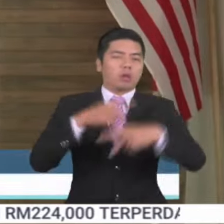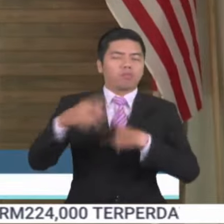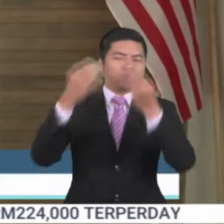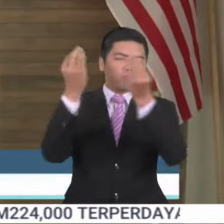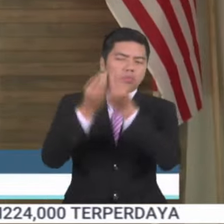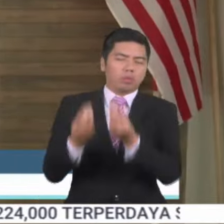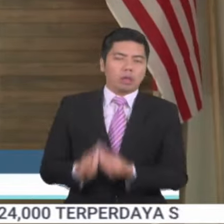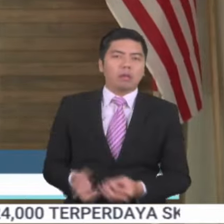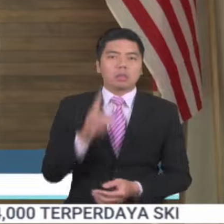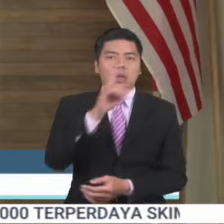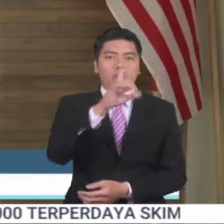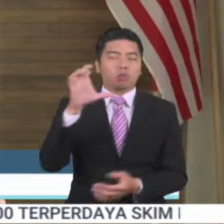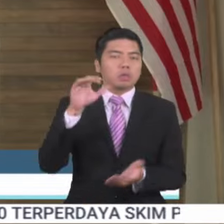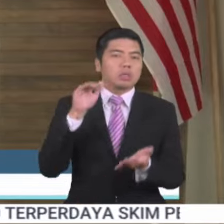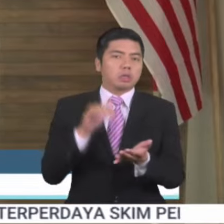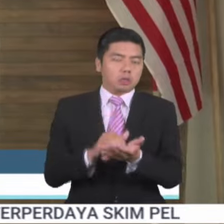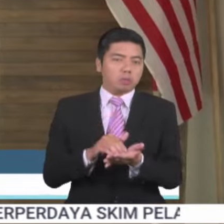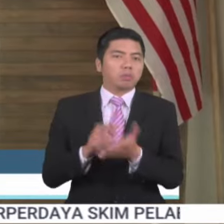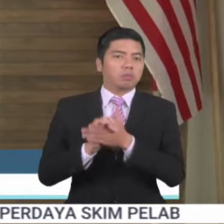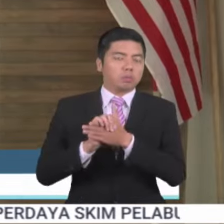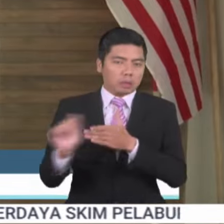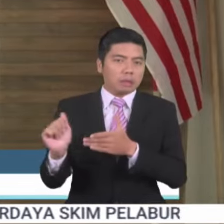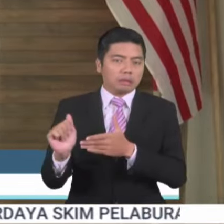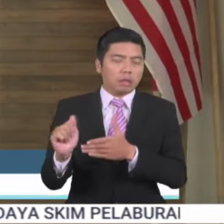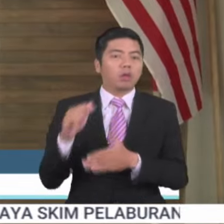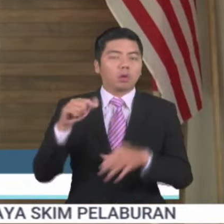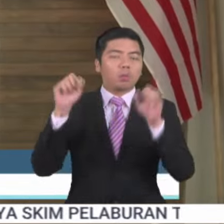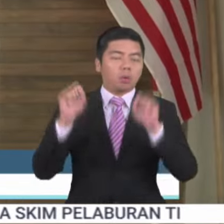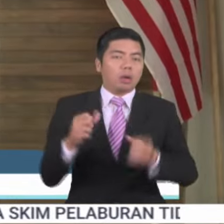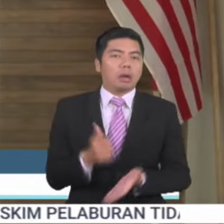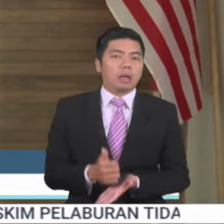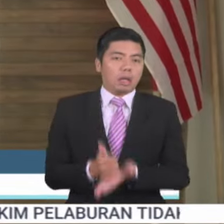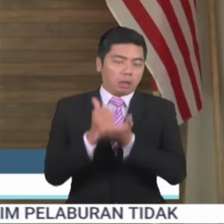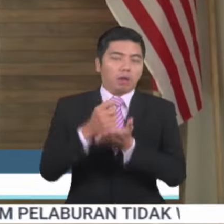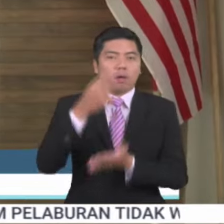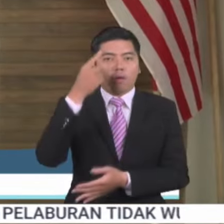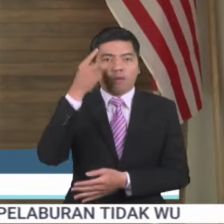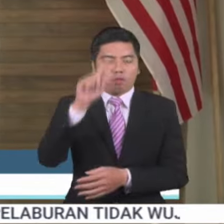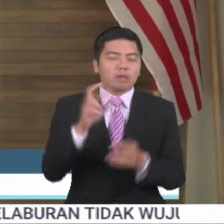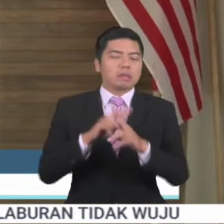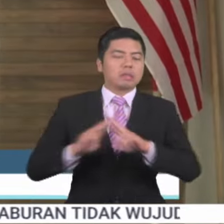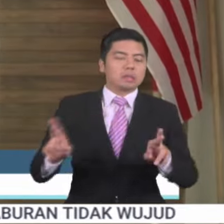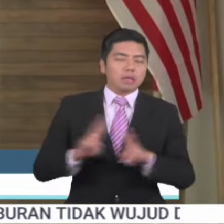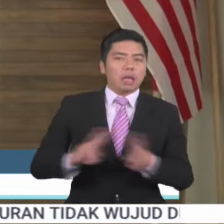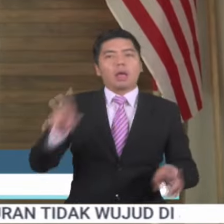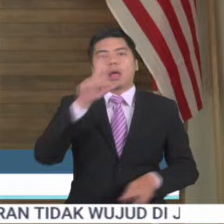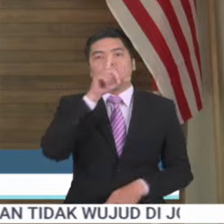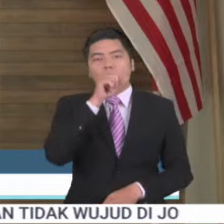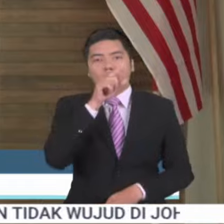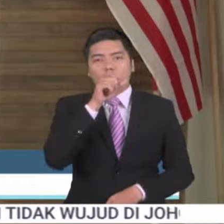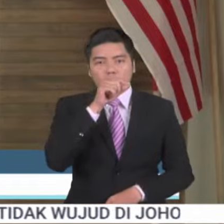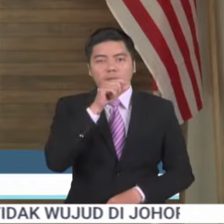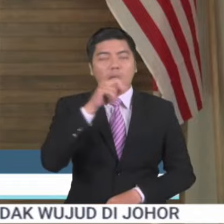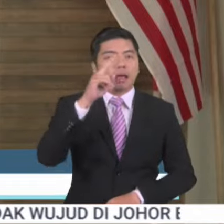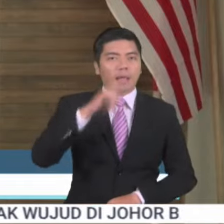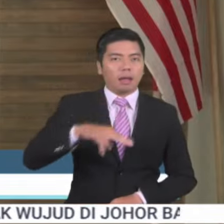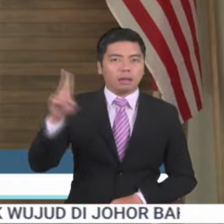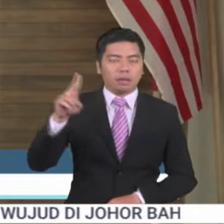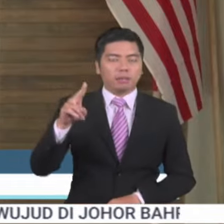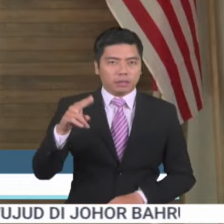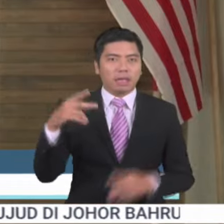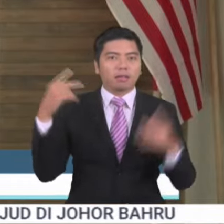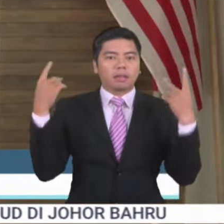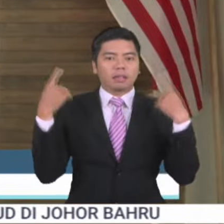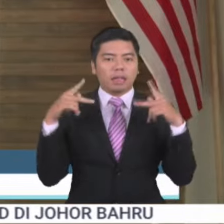lebih RM100,000 yang secara tidak langsung membantu memastikan ketersediaan ayam proses halal di